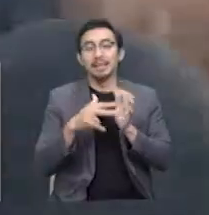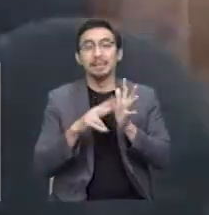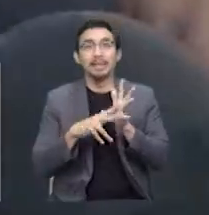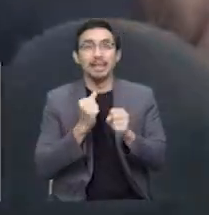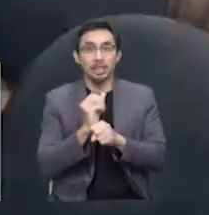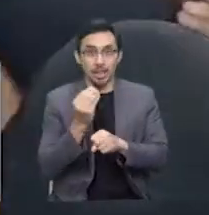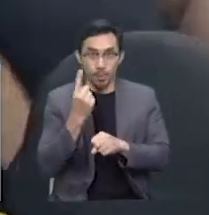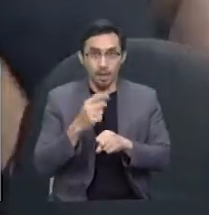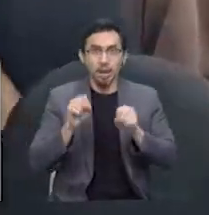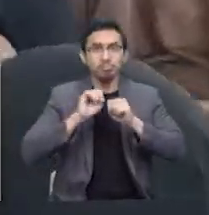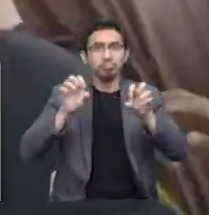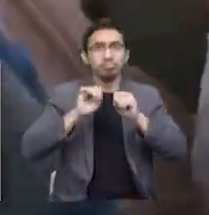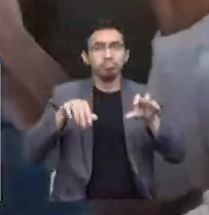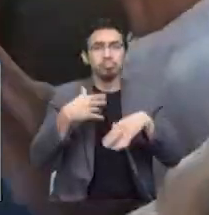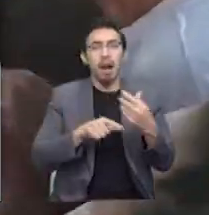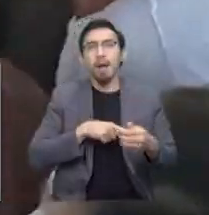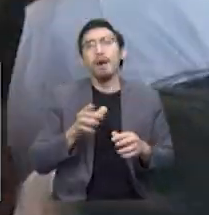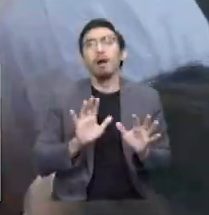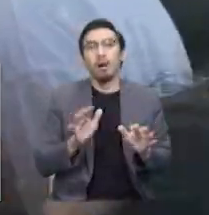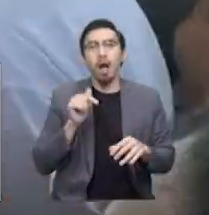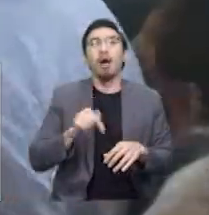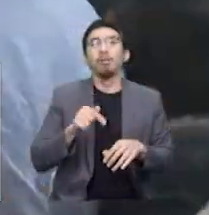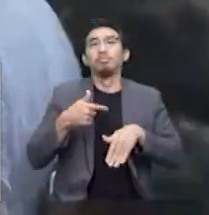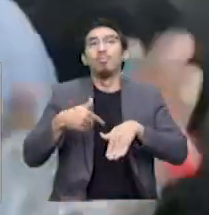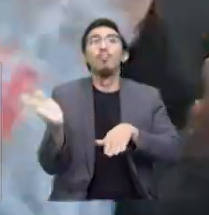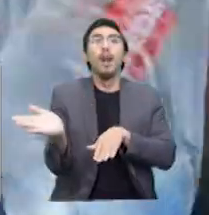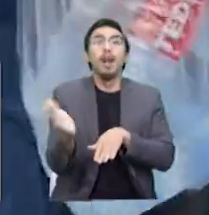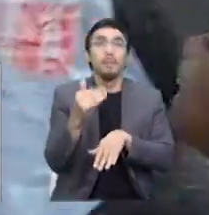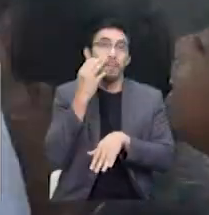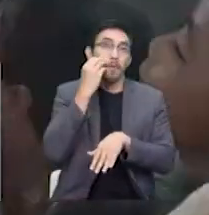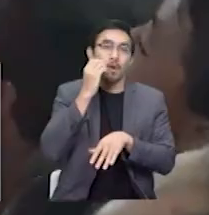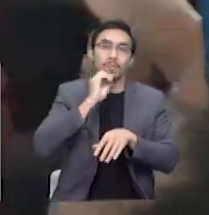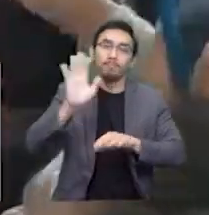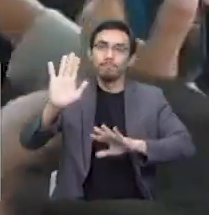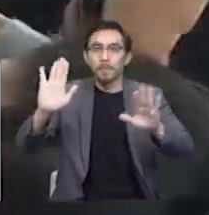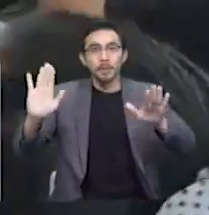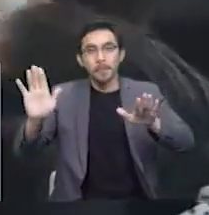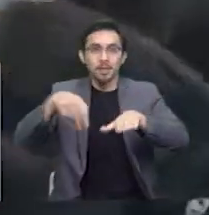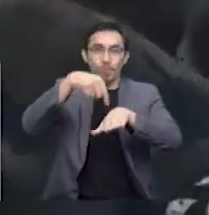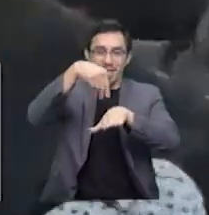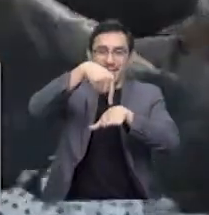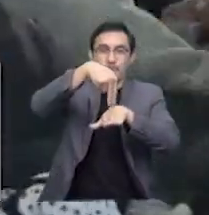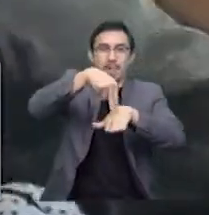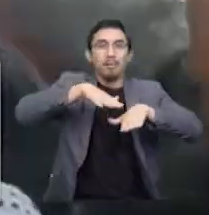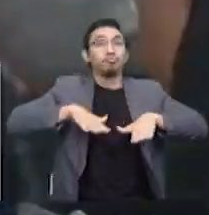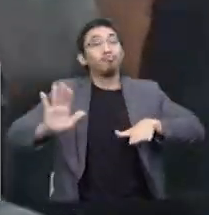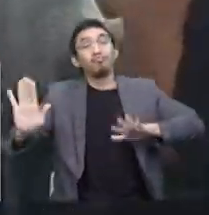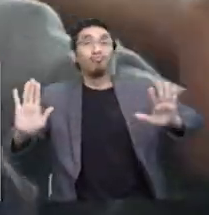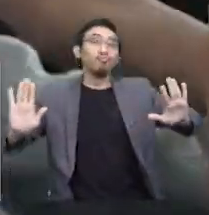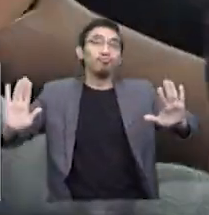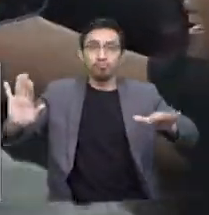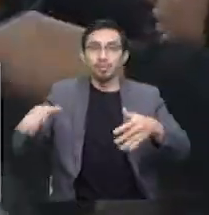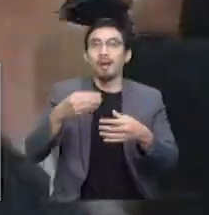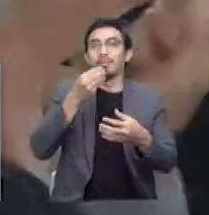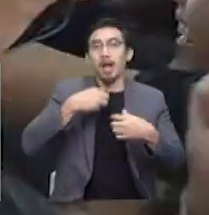Namun kampanye ini tidak berlangsung lama, sambil berjalan pulang Prabowo kembali menyapa lewat mobilnya sambil membagi-bagikan kaos.